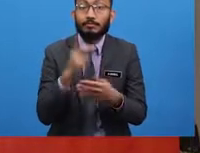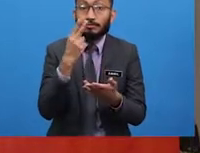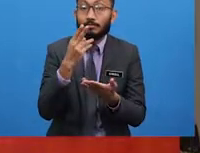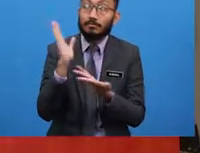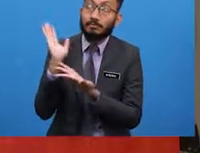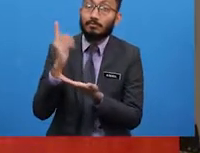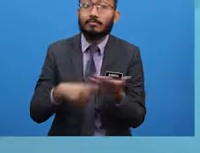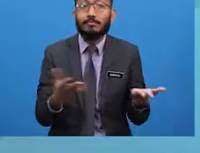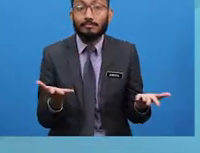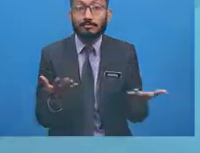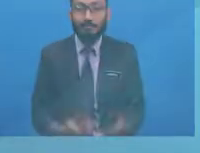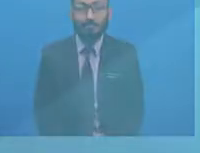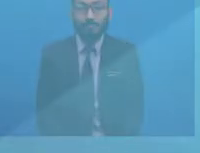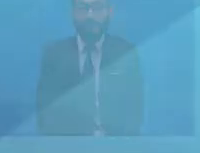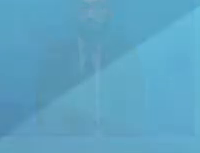digunakan?